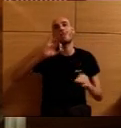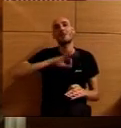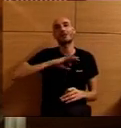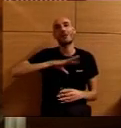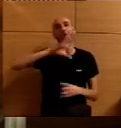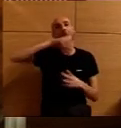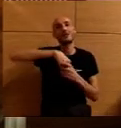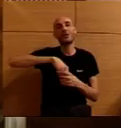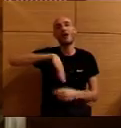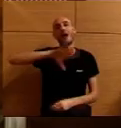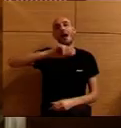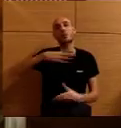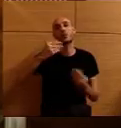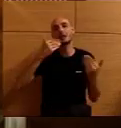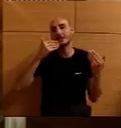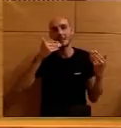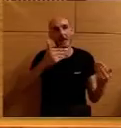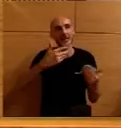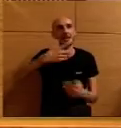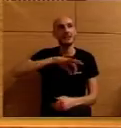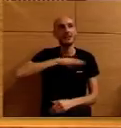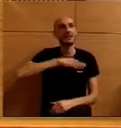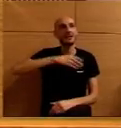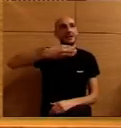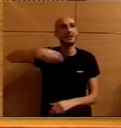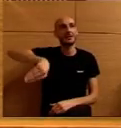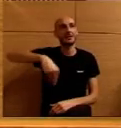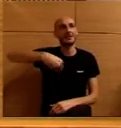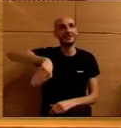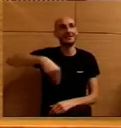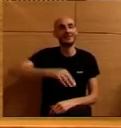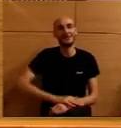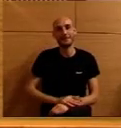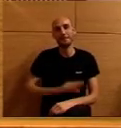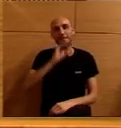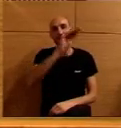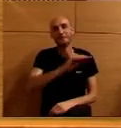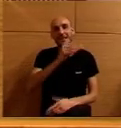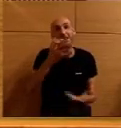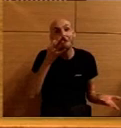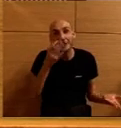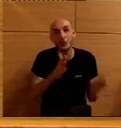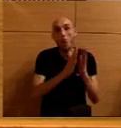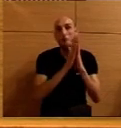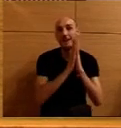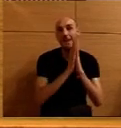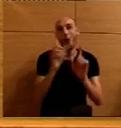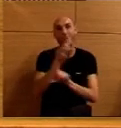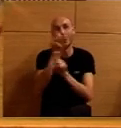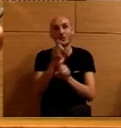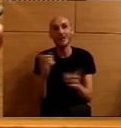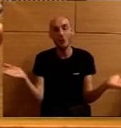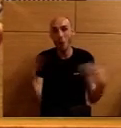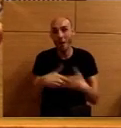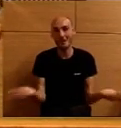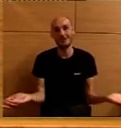casa. Moltes gràcies, senyor president. Continuo dient que no, ni és un prec ni és una pregunta, per molt